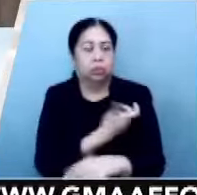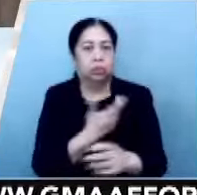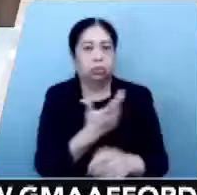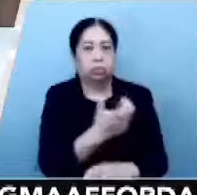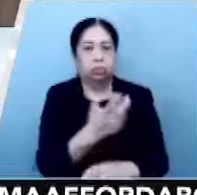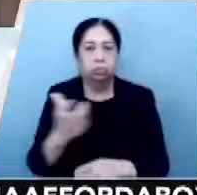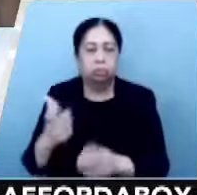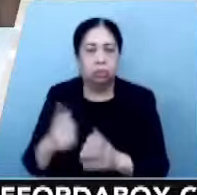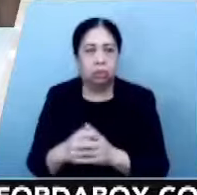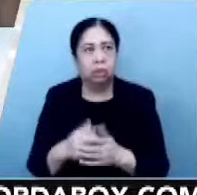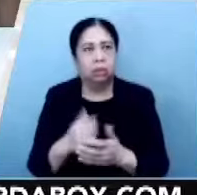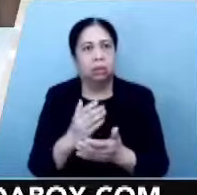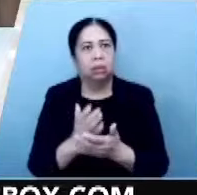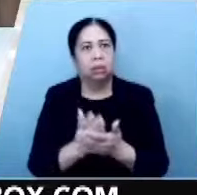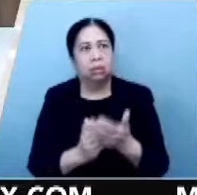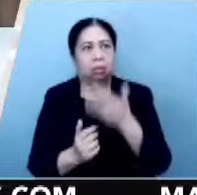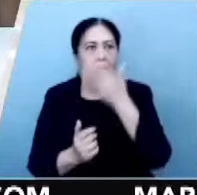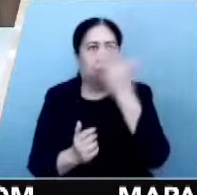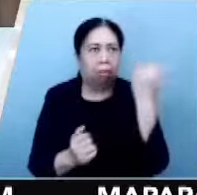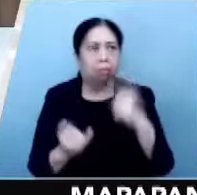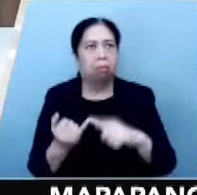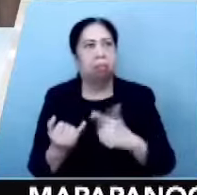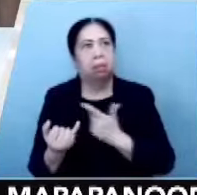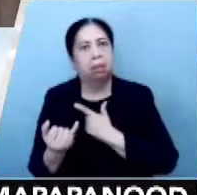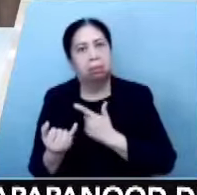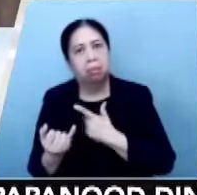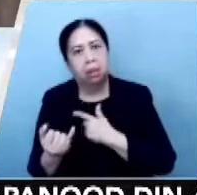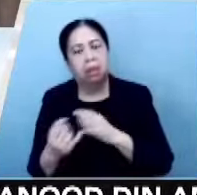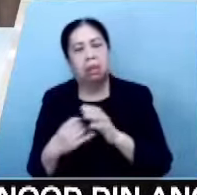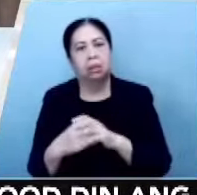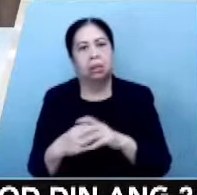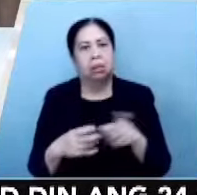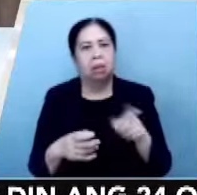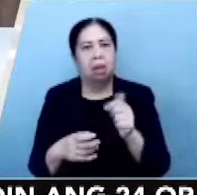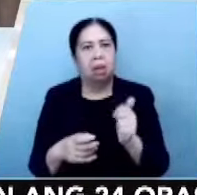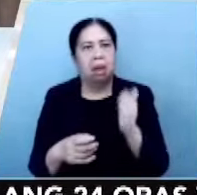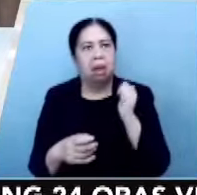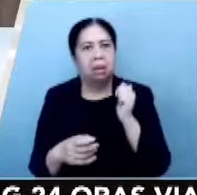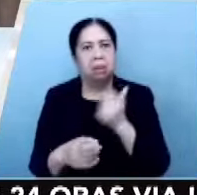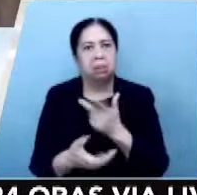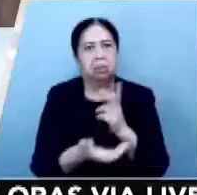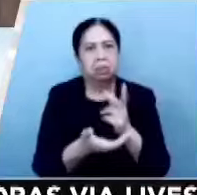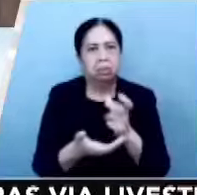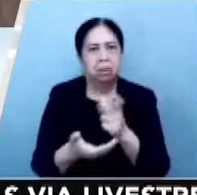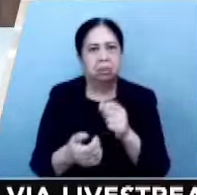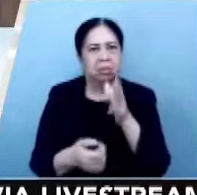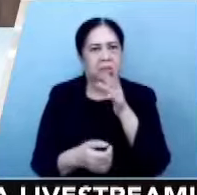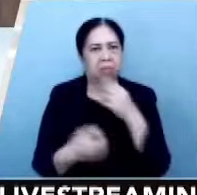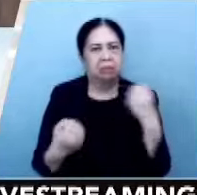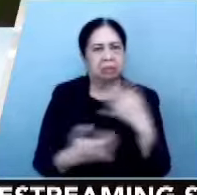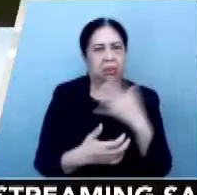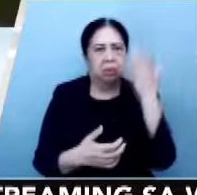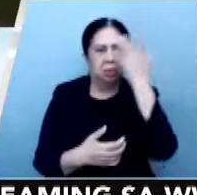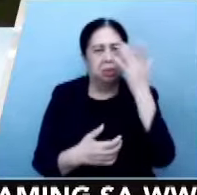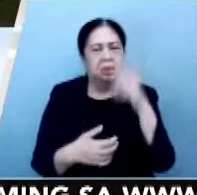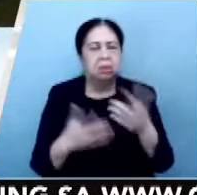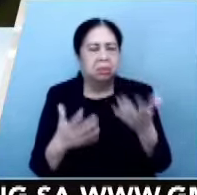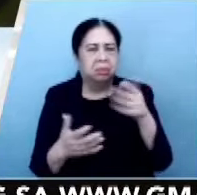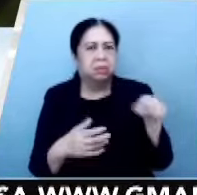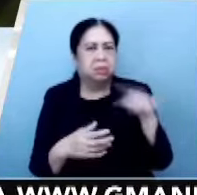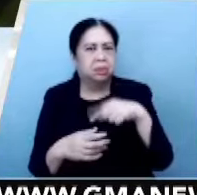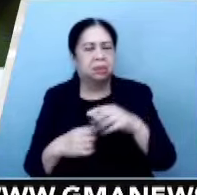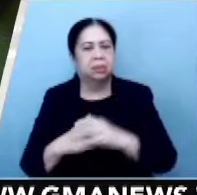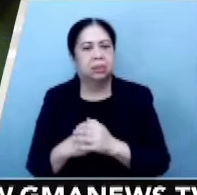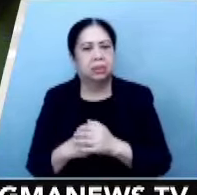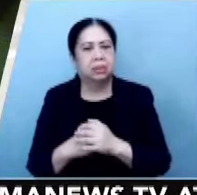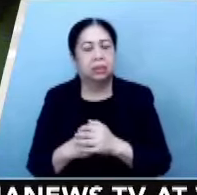nakalimutan, tinamad, o kaya naman ay ayaw magpabakuna ni mami sa mga baby po nila. Bilang tugon,